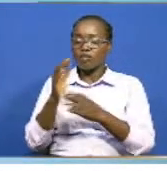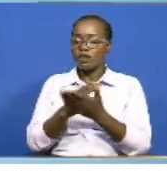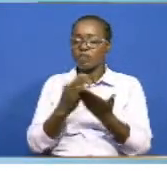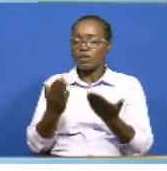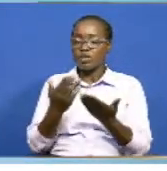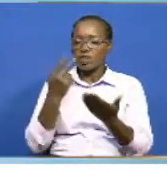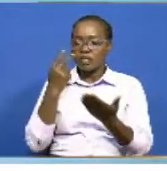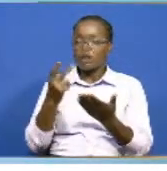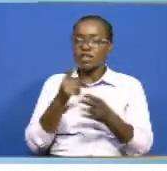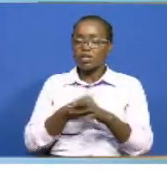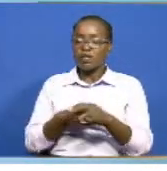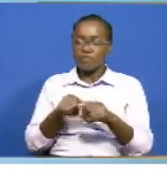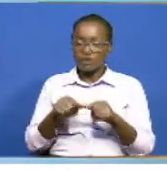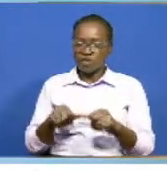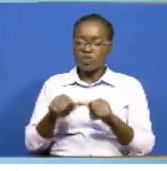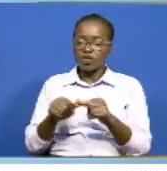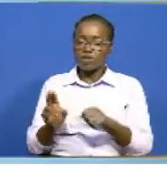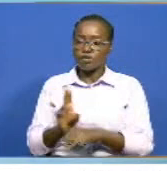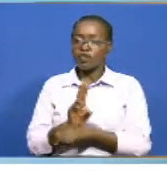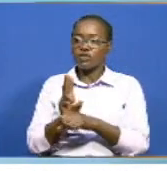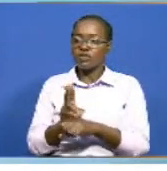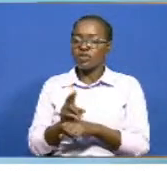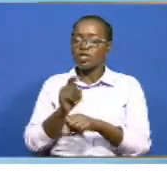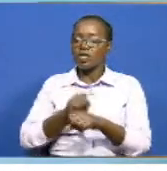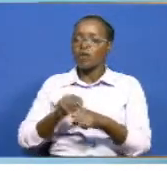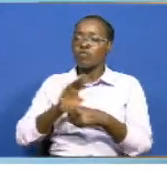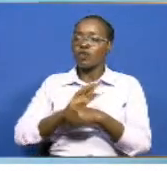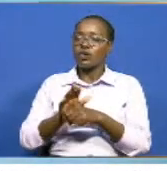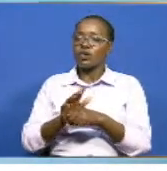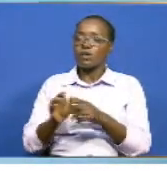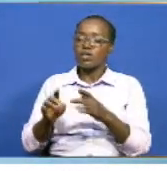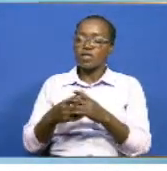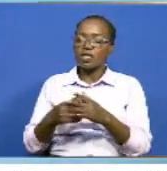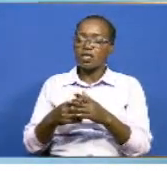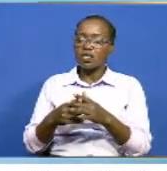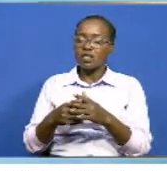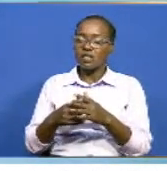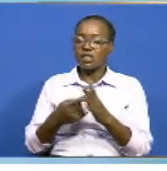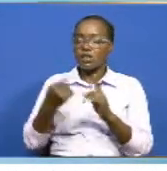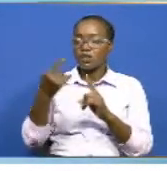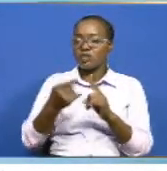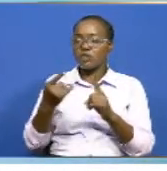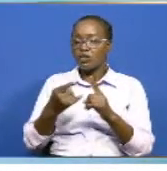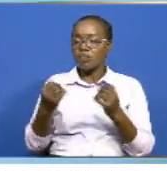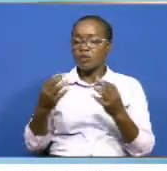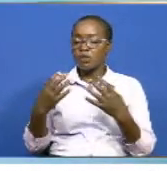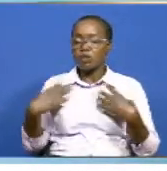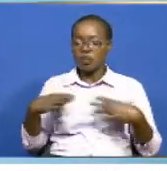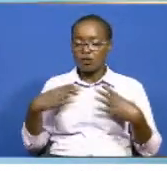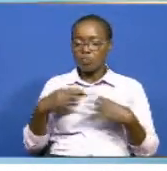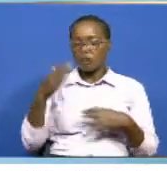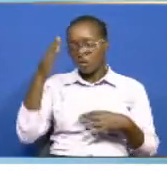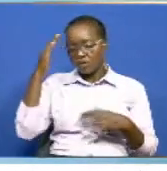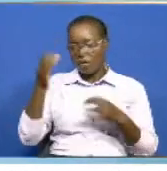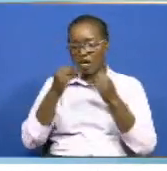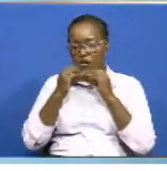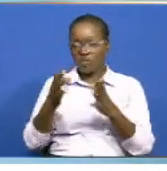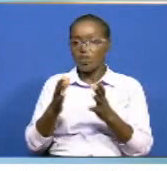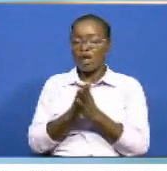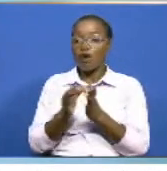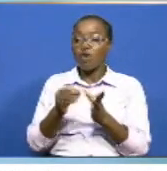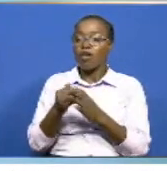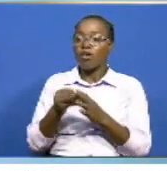Sababu janga likija, sio watu wengi walikuwa wanajua kuna Zoom ama kuna Google Meeting.